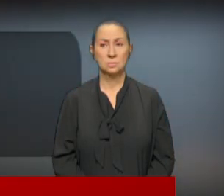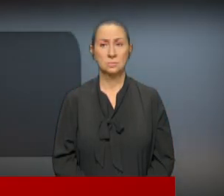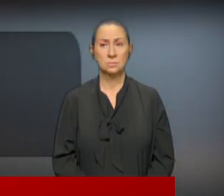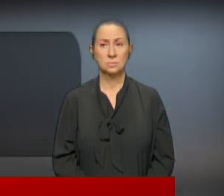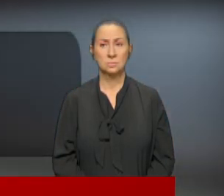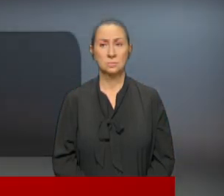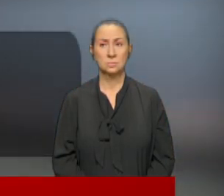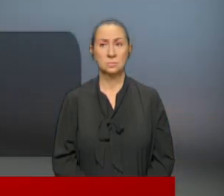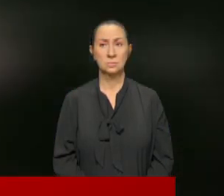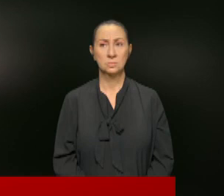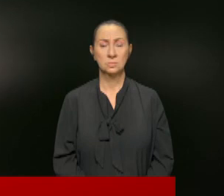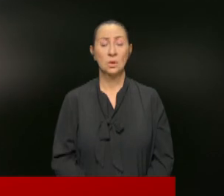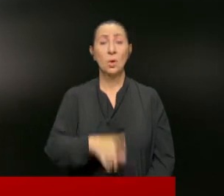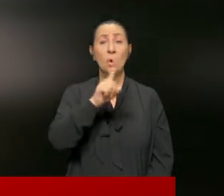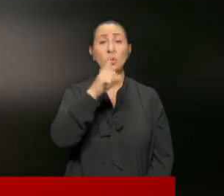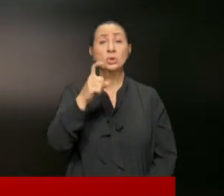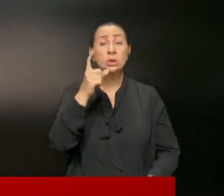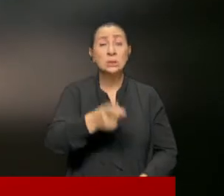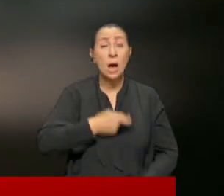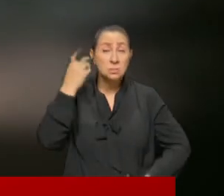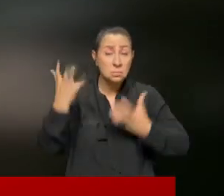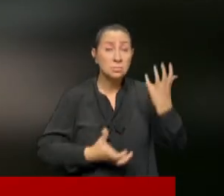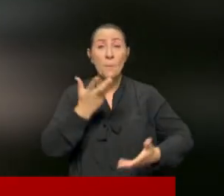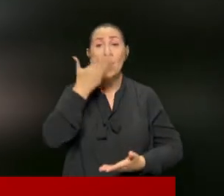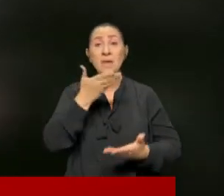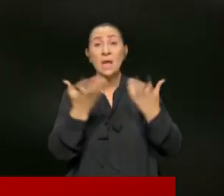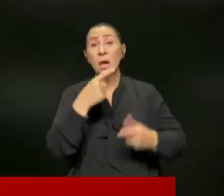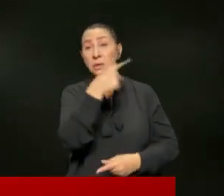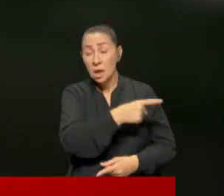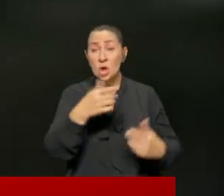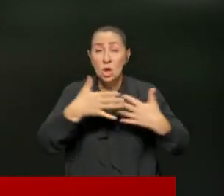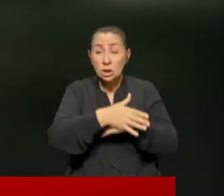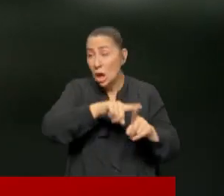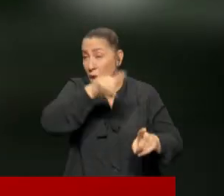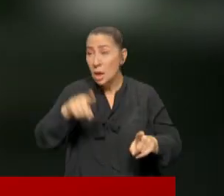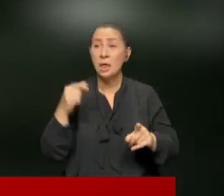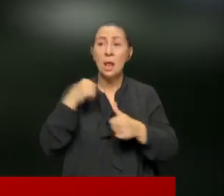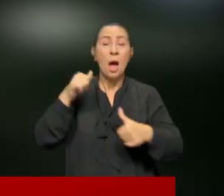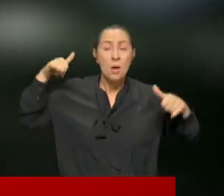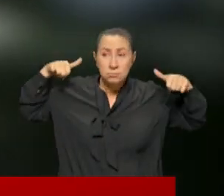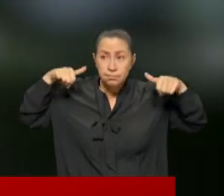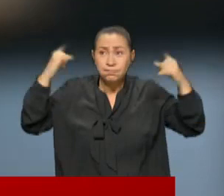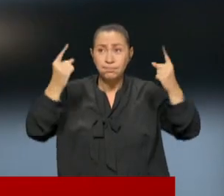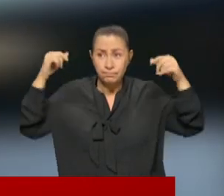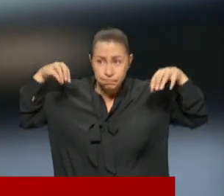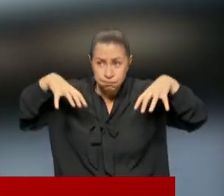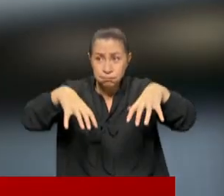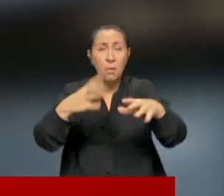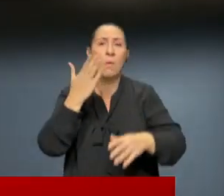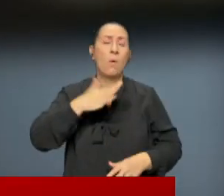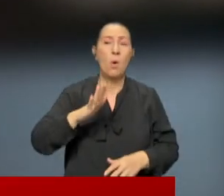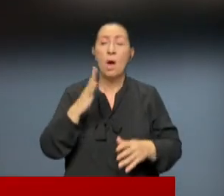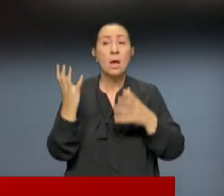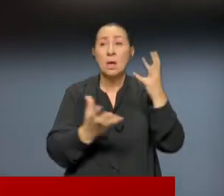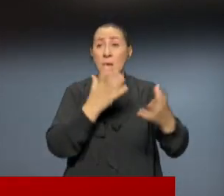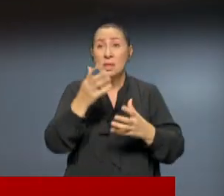ateş çıkıyor ya, her yerden ya. 19 saat sürdü Marmaris'teki yangın. Gece boyunca yine havadan müdahale edilemedi. Alevler